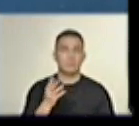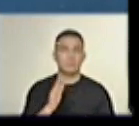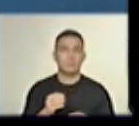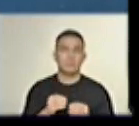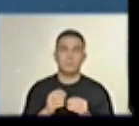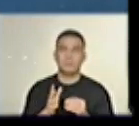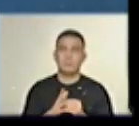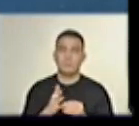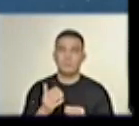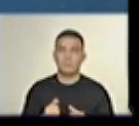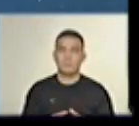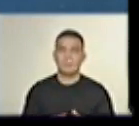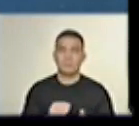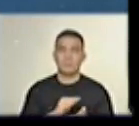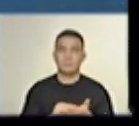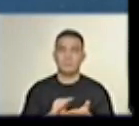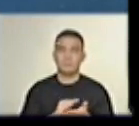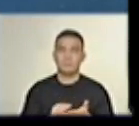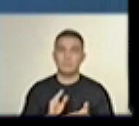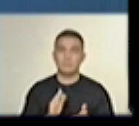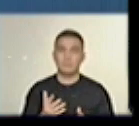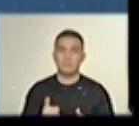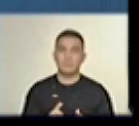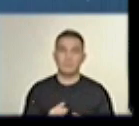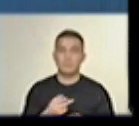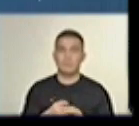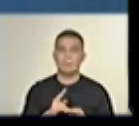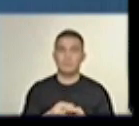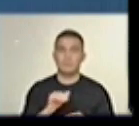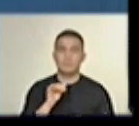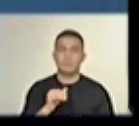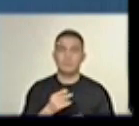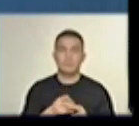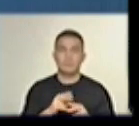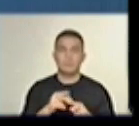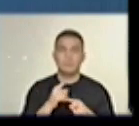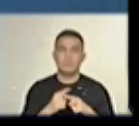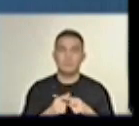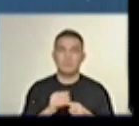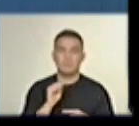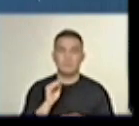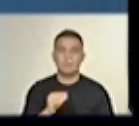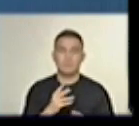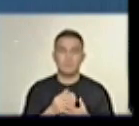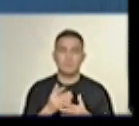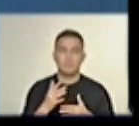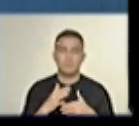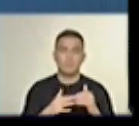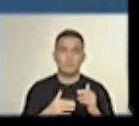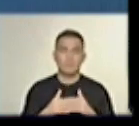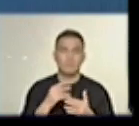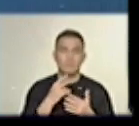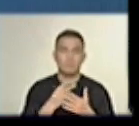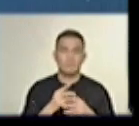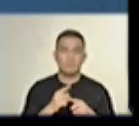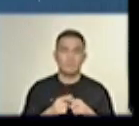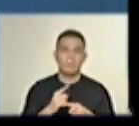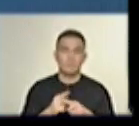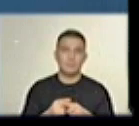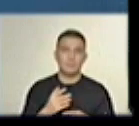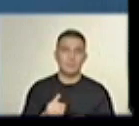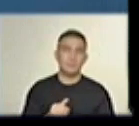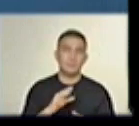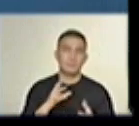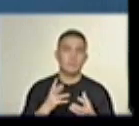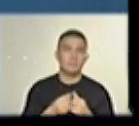ga yozib olamiz. Mana bu belgini qo'yamiz, ya'ni amal belgisi, qo'shuv belgisini qo'ydik. Endi